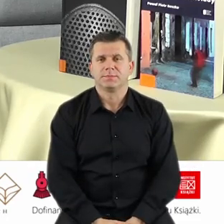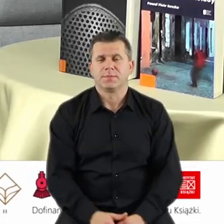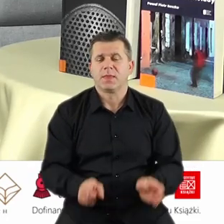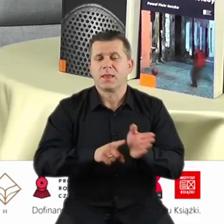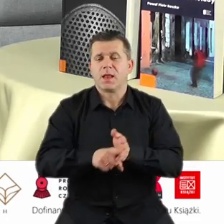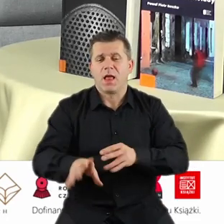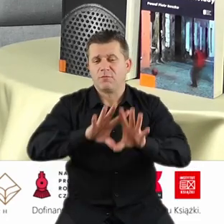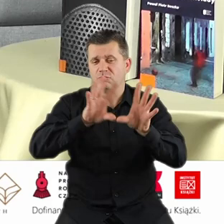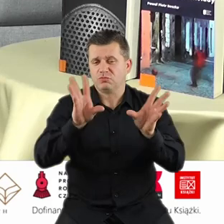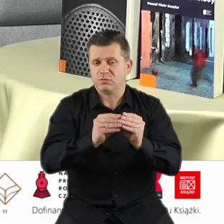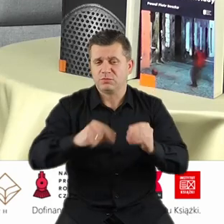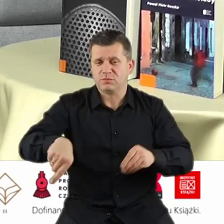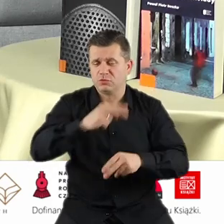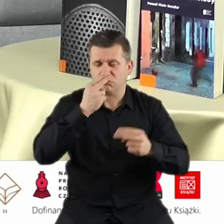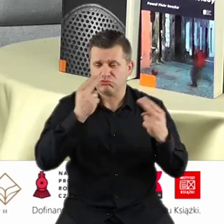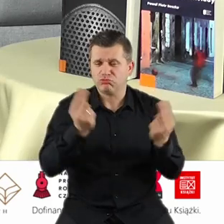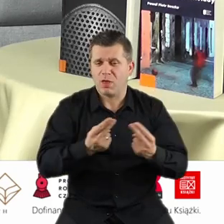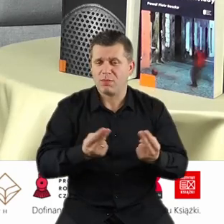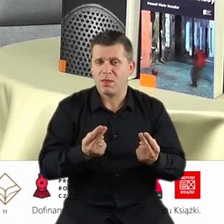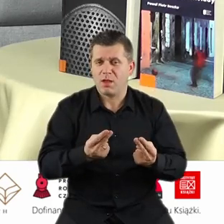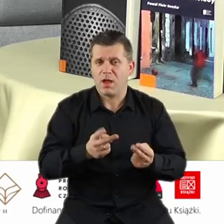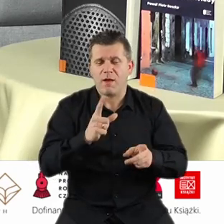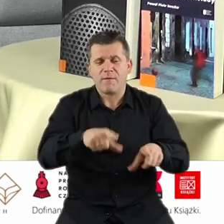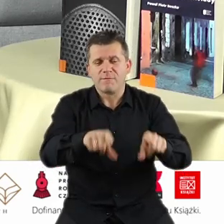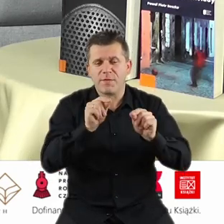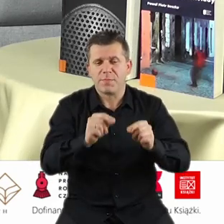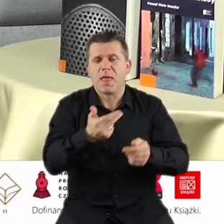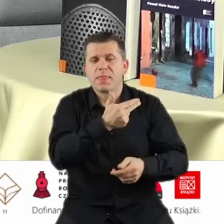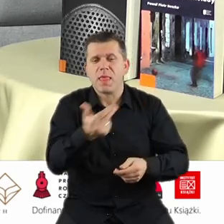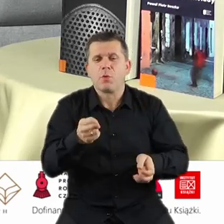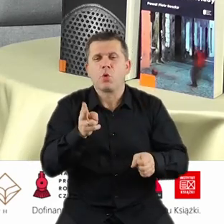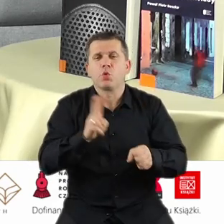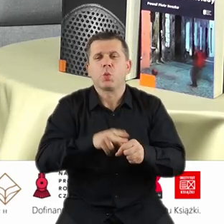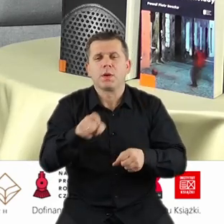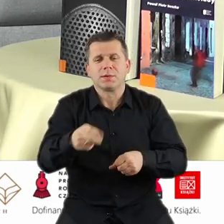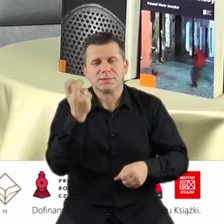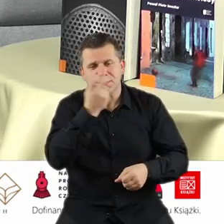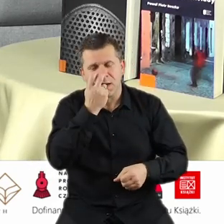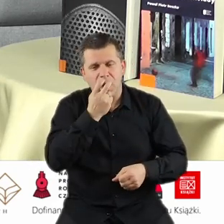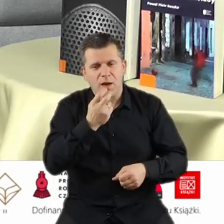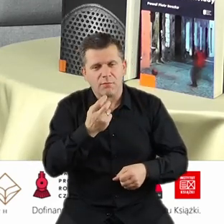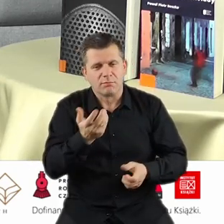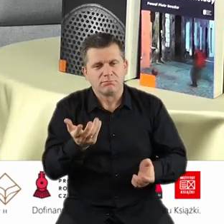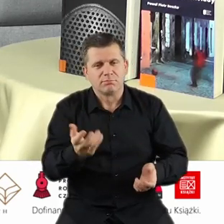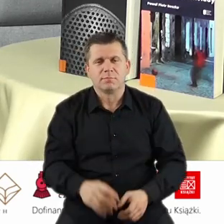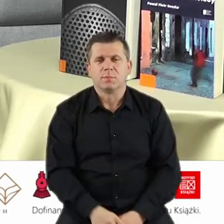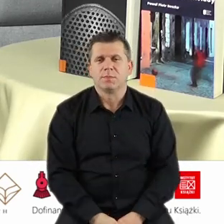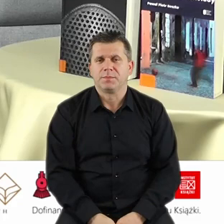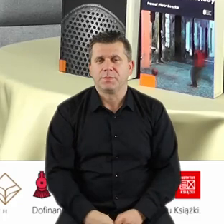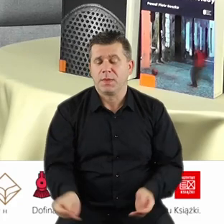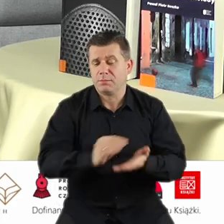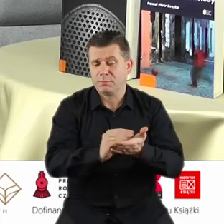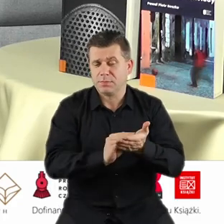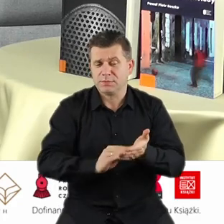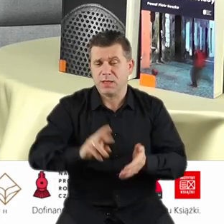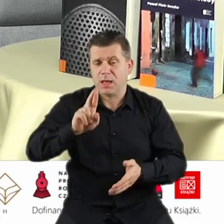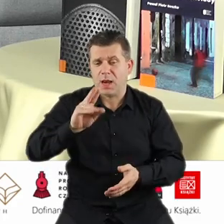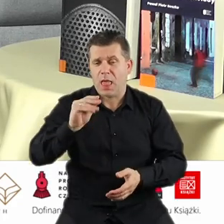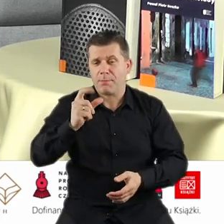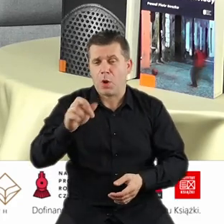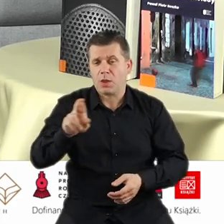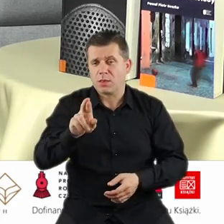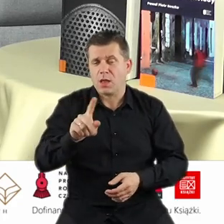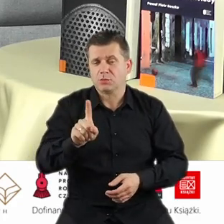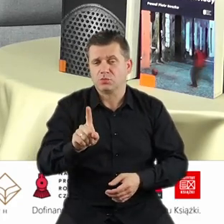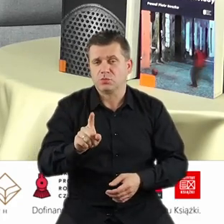wydaje mi się, że dla wszystkich reporterów wspólne jest to, że wybierają tematy, które ich poruszają jakoś tam. I pisanie reportażu oznacza